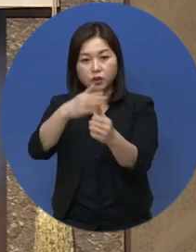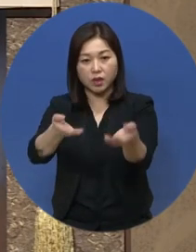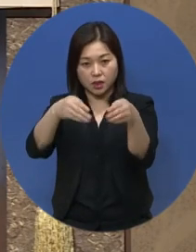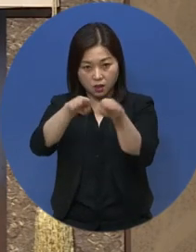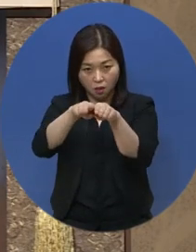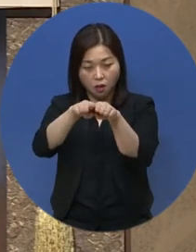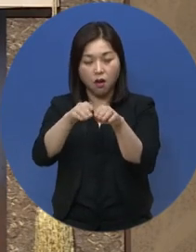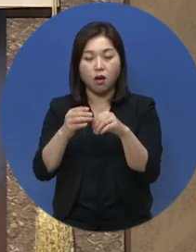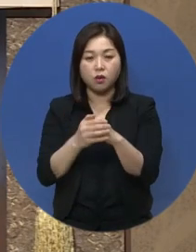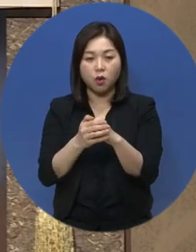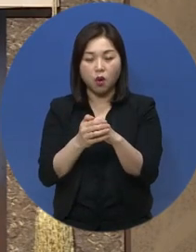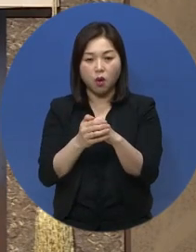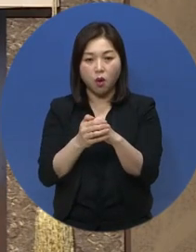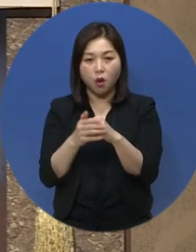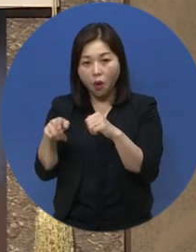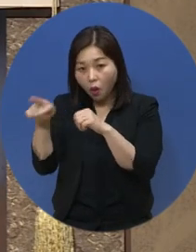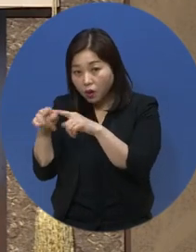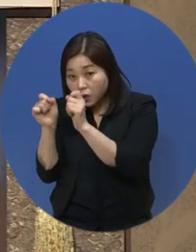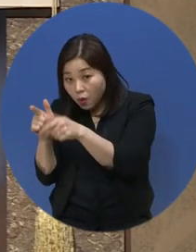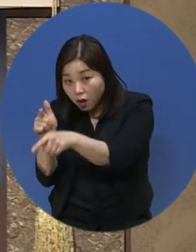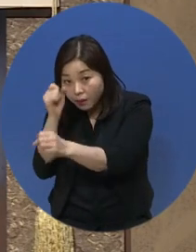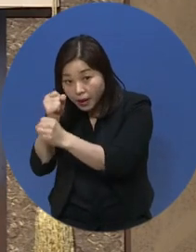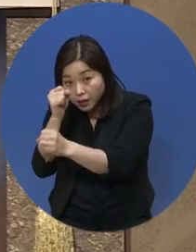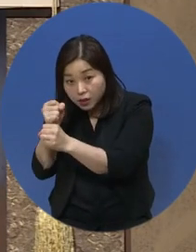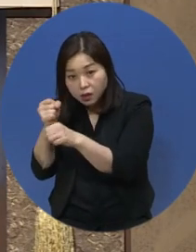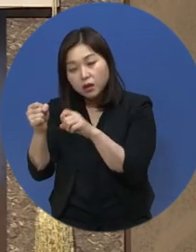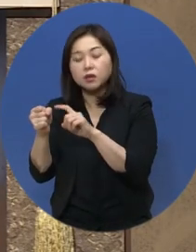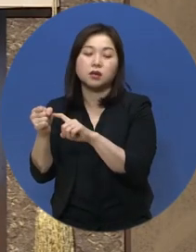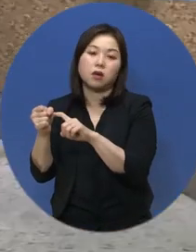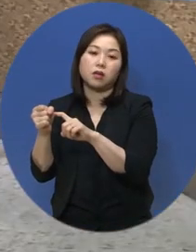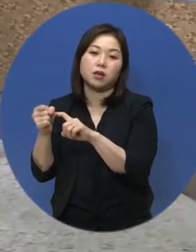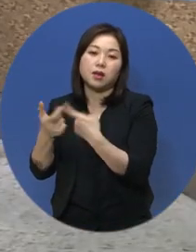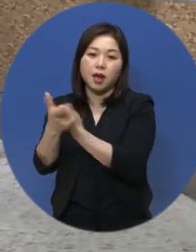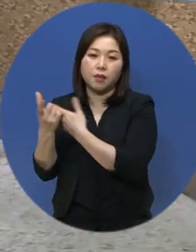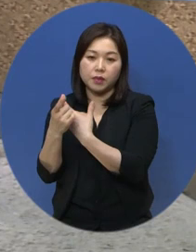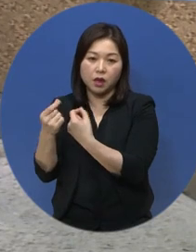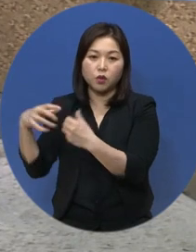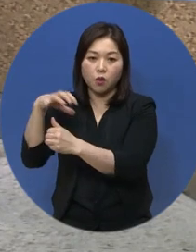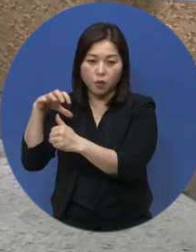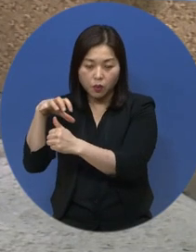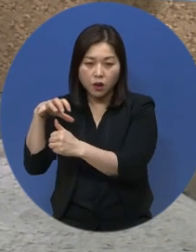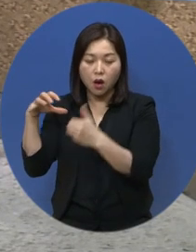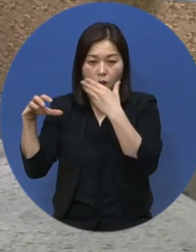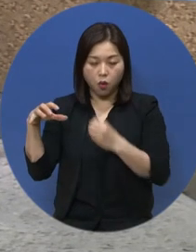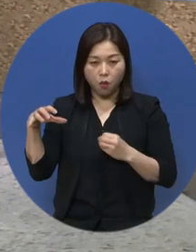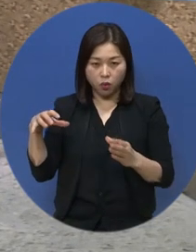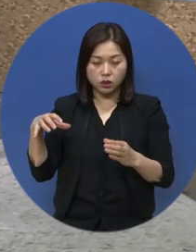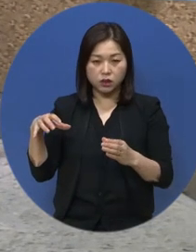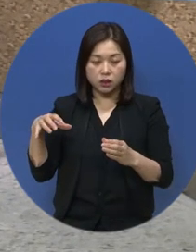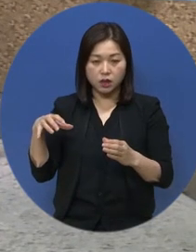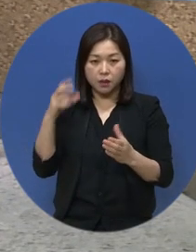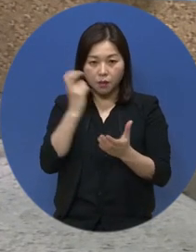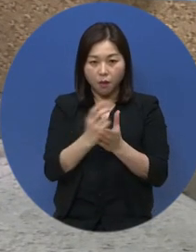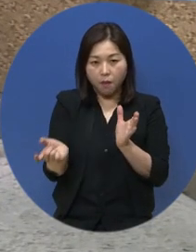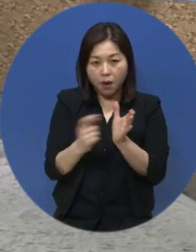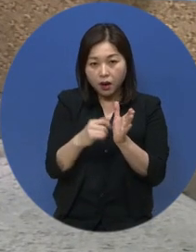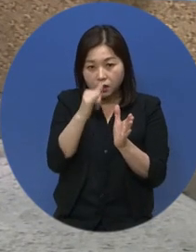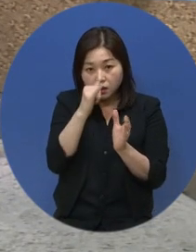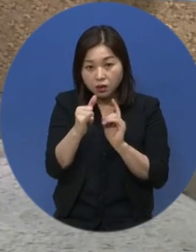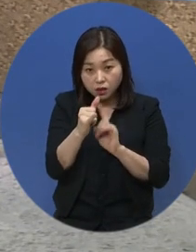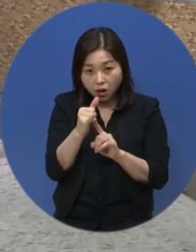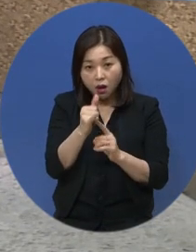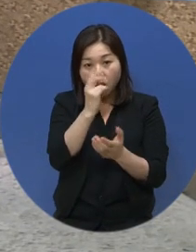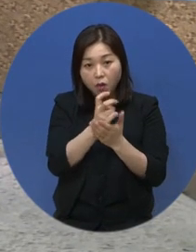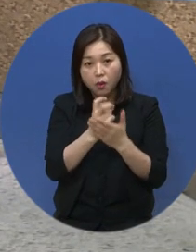틈새 돌봄을 위해서 만든 다함께 돌봄을 예. 보건복지부에서 운영을 하고 있는데 이거는 아동복지법 제52조랑 제44조에